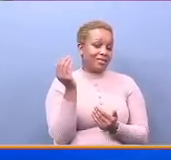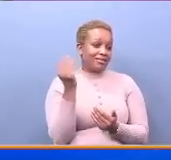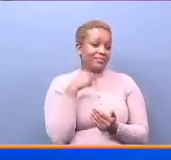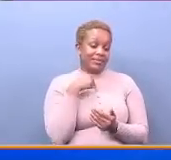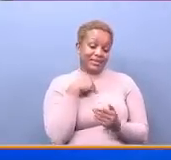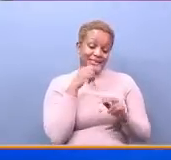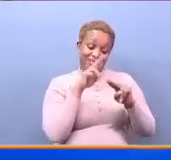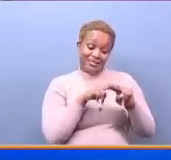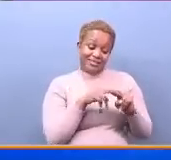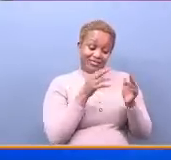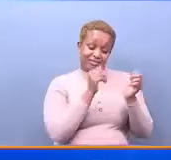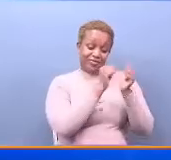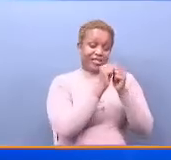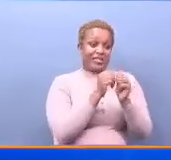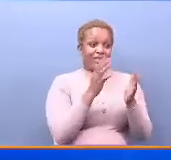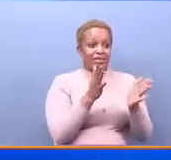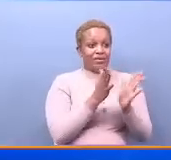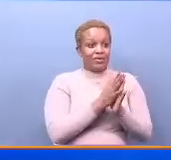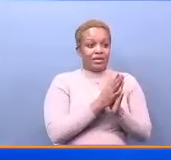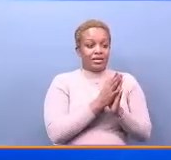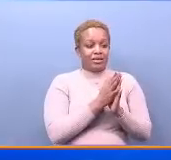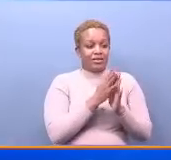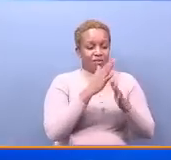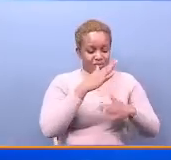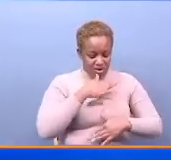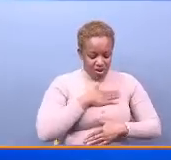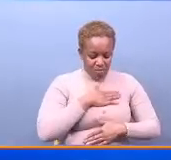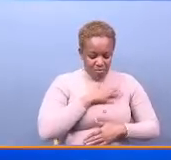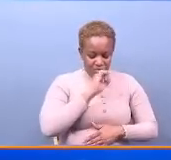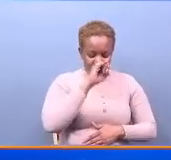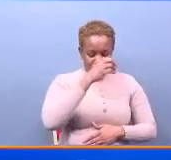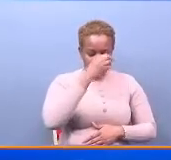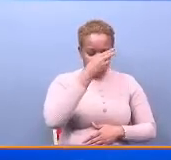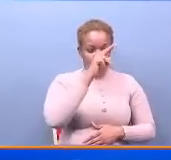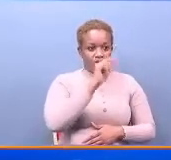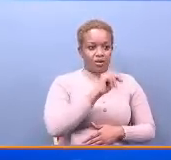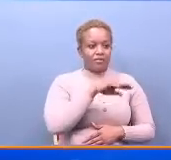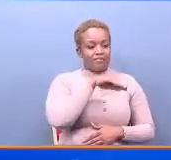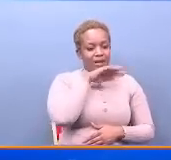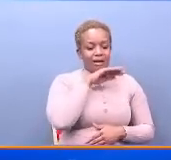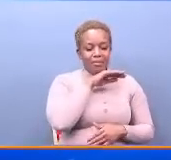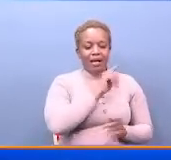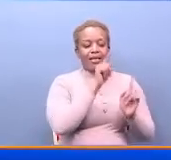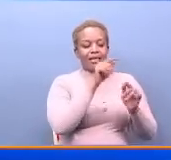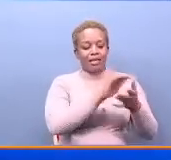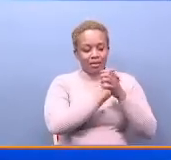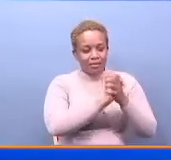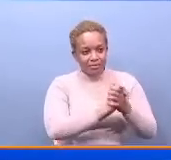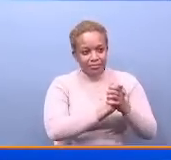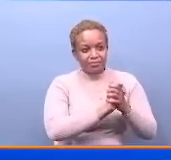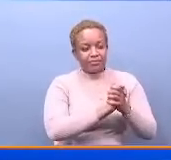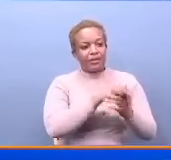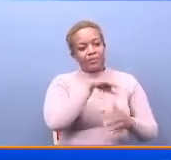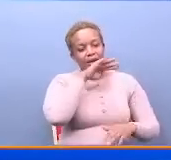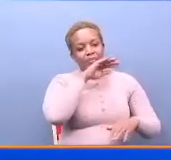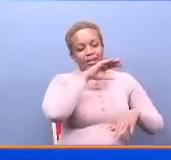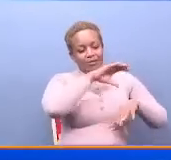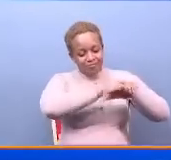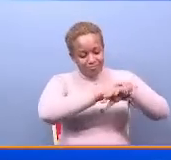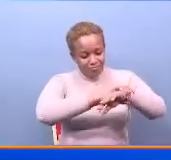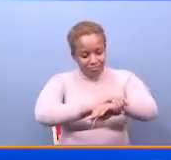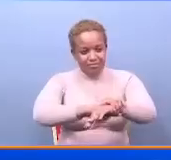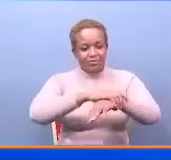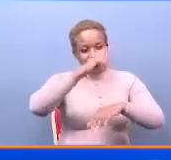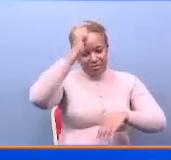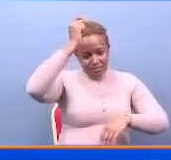Nikakaa na mheshimiwa ndio John Mwai. Baba kuingia, oh kijana wangu uko hapa njoo. Baba akanishika mkono, pia akanivalisha kofia.